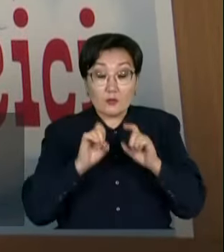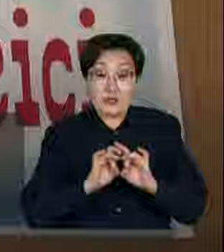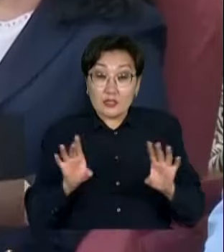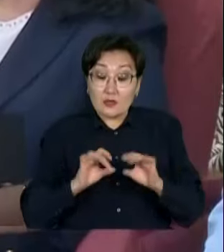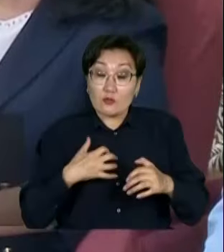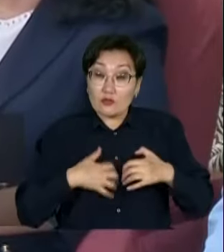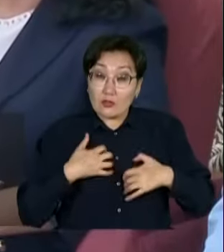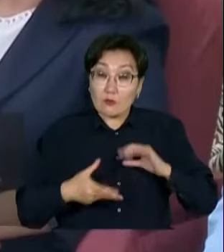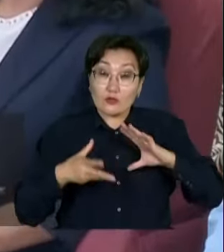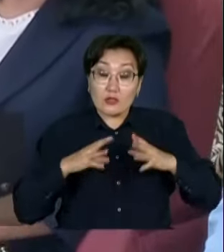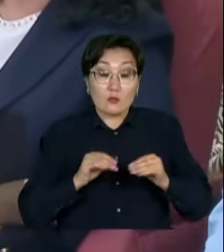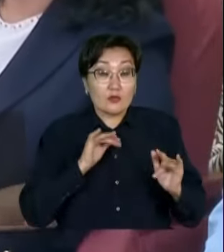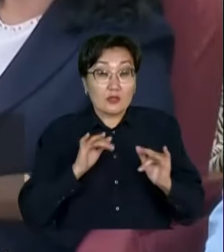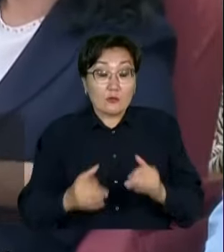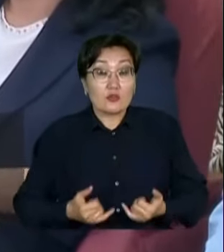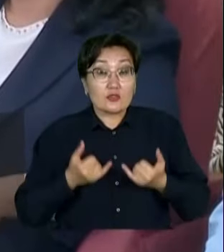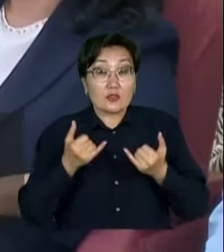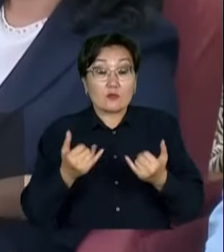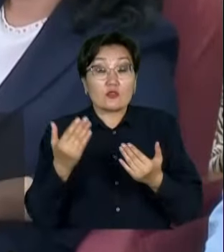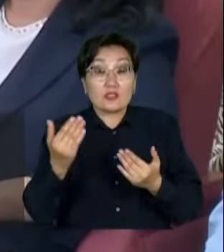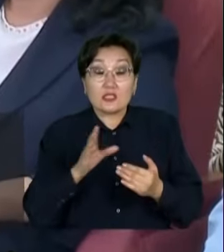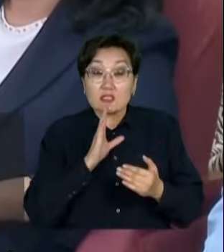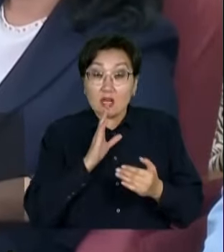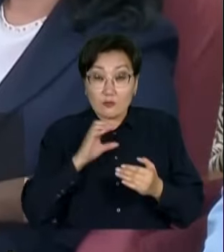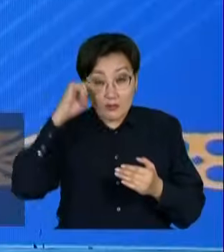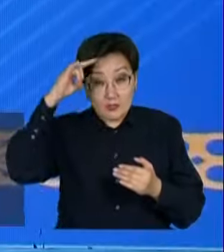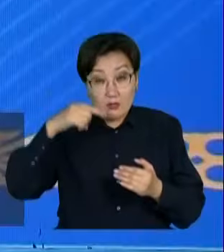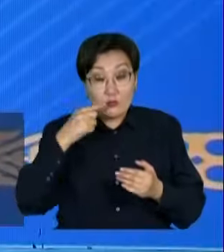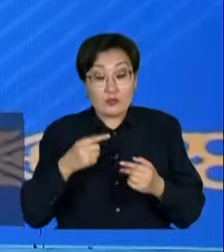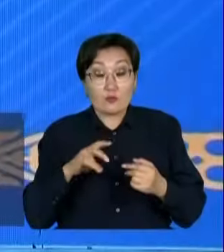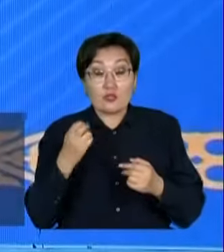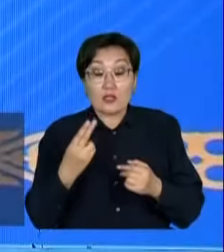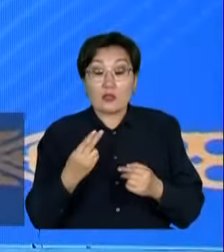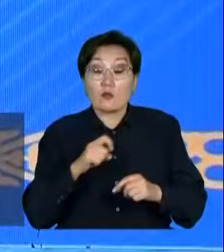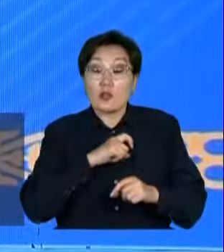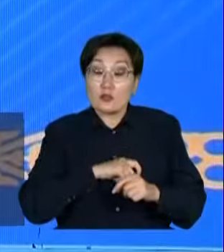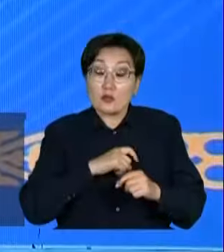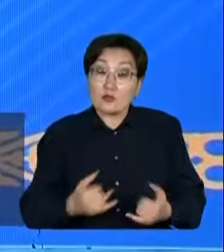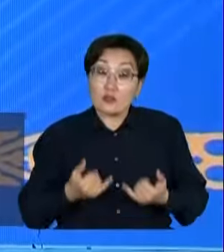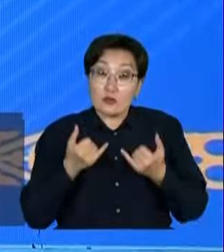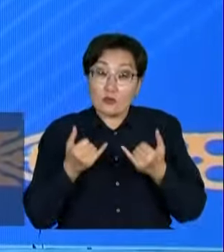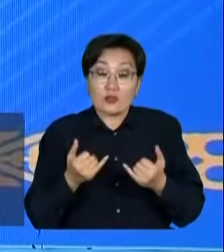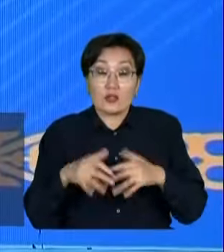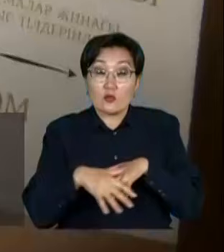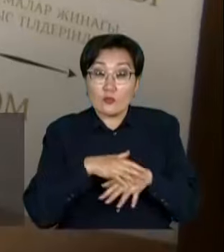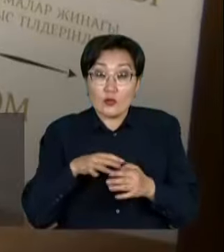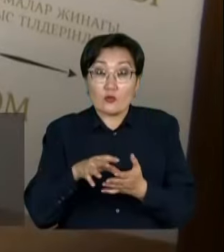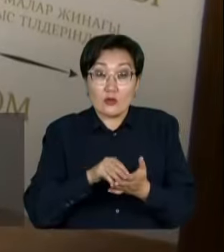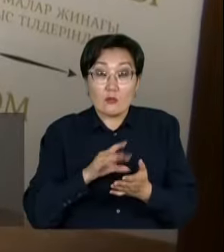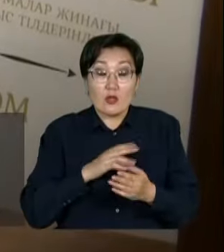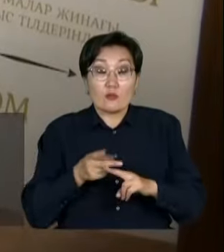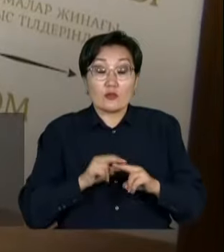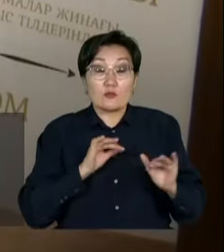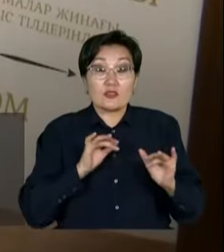асығады. Қортынды іс-шарада құрмет төрінен көрінген қыз қазақ тілімен қатар ұлттық құндылықтарды ұлықтап көпке үлгі болып жүр. Бұл